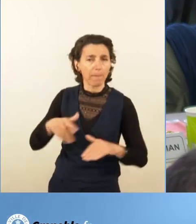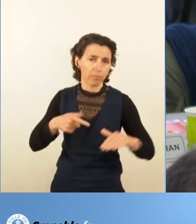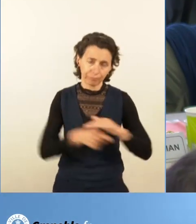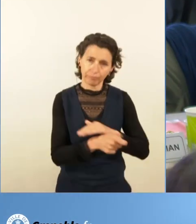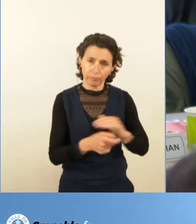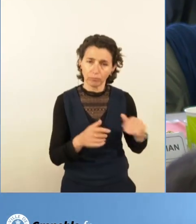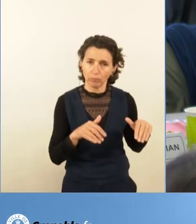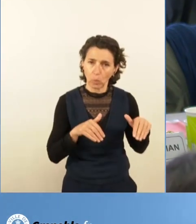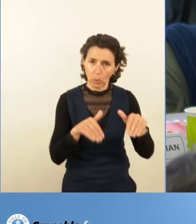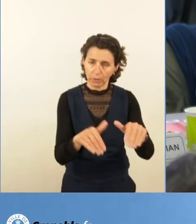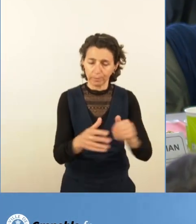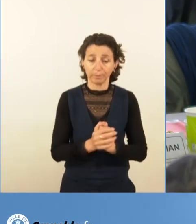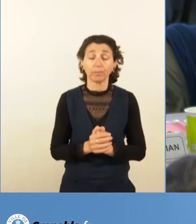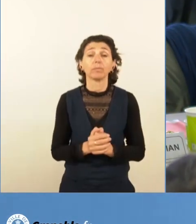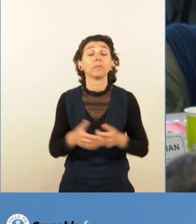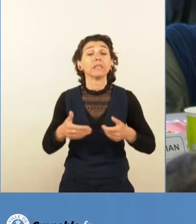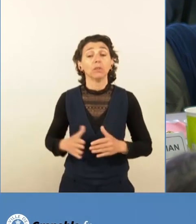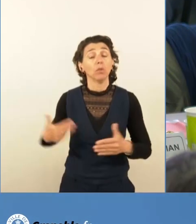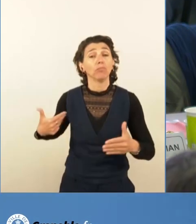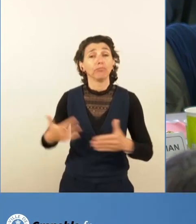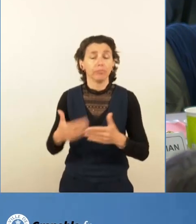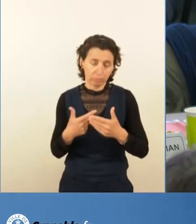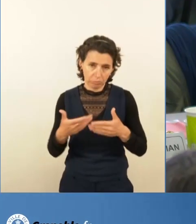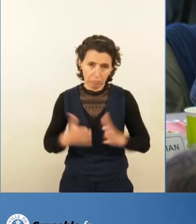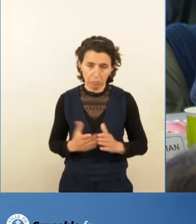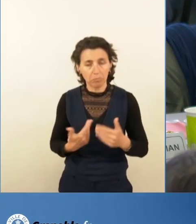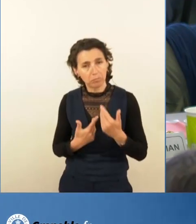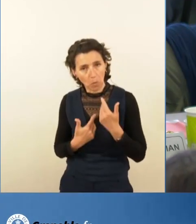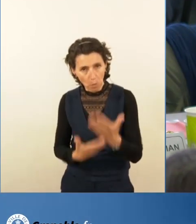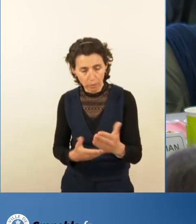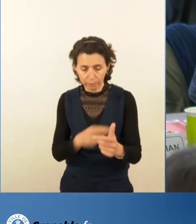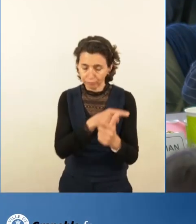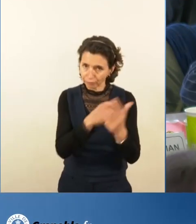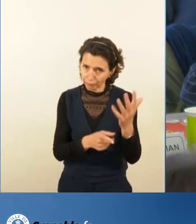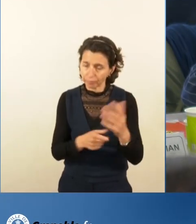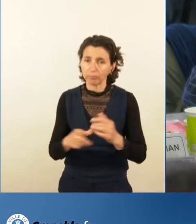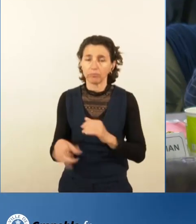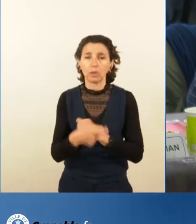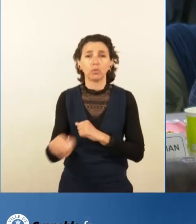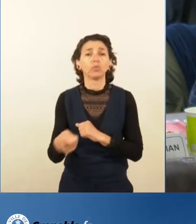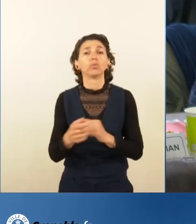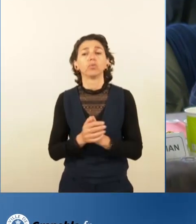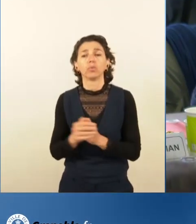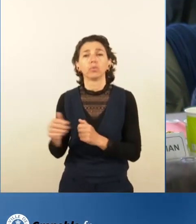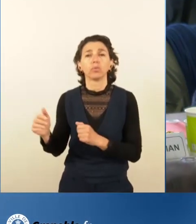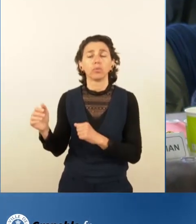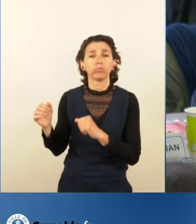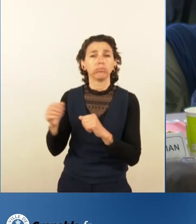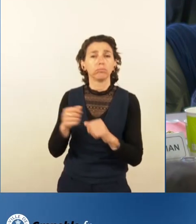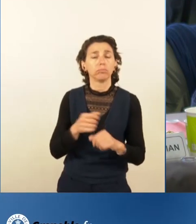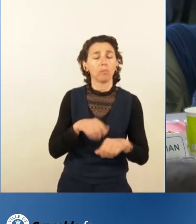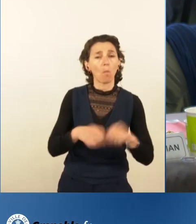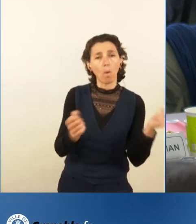nous vous proposons donc les décisions suivantes donc en accord avec les décisions prises donc sur le la pose méridienne